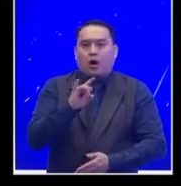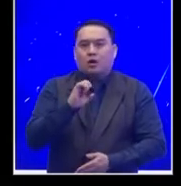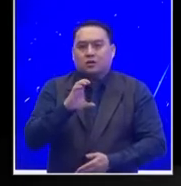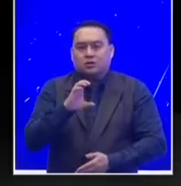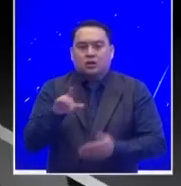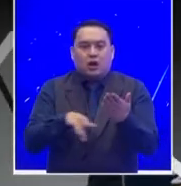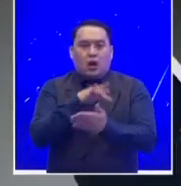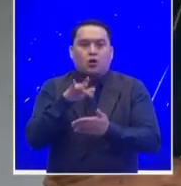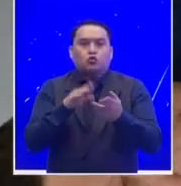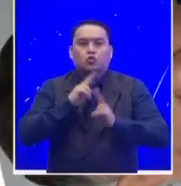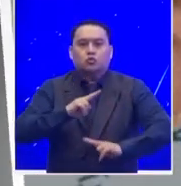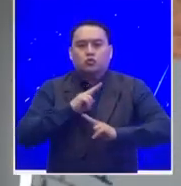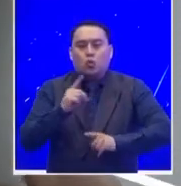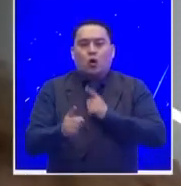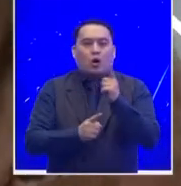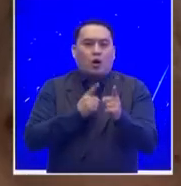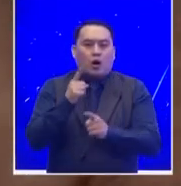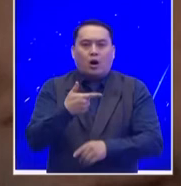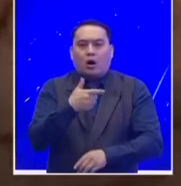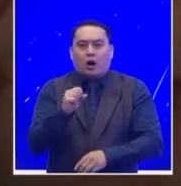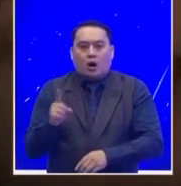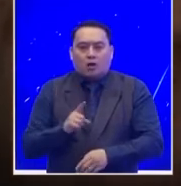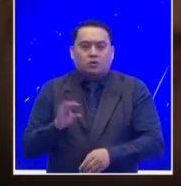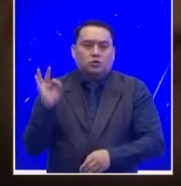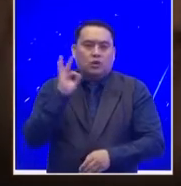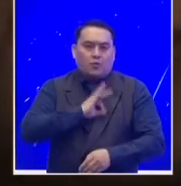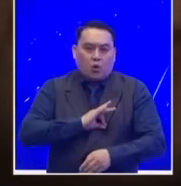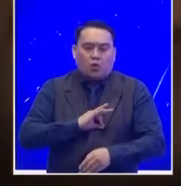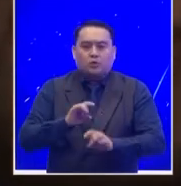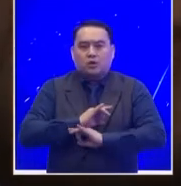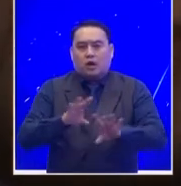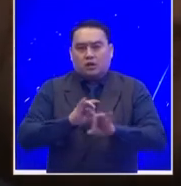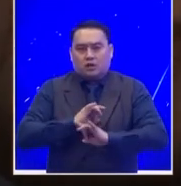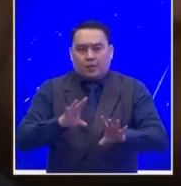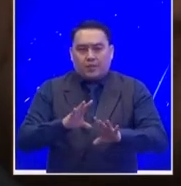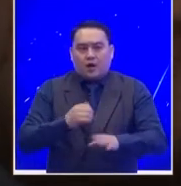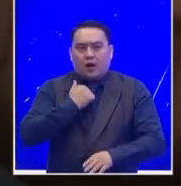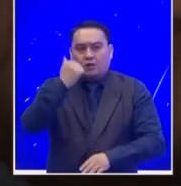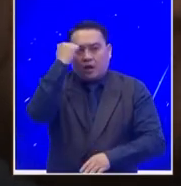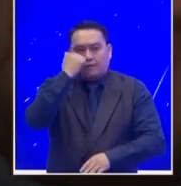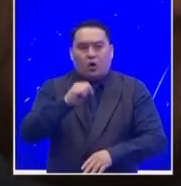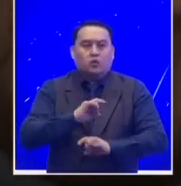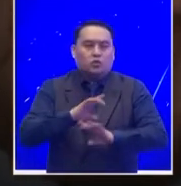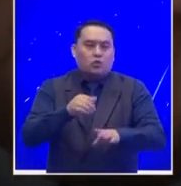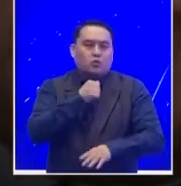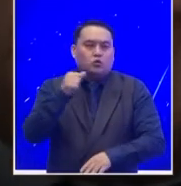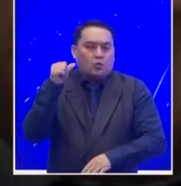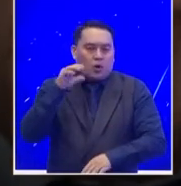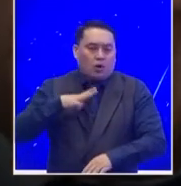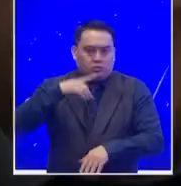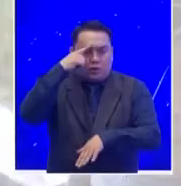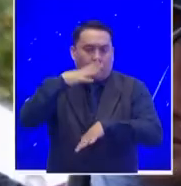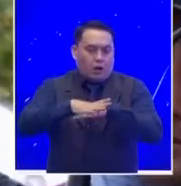қалпына келтіру жұмыстарына өңірді газдандыру ісіне қосқан үлесін атай кетті. Алғысын айтты. Естеріңізге сала кетейік,